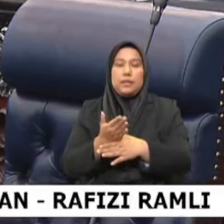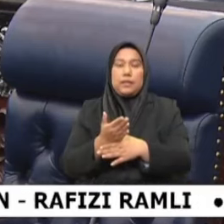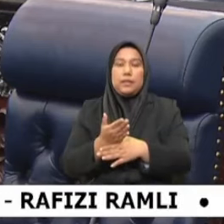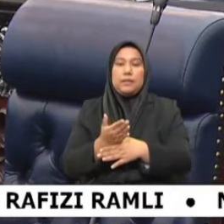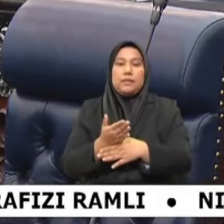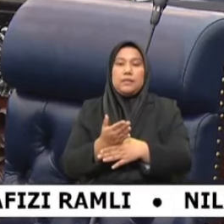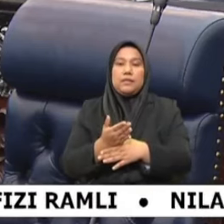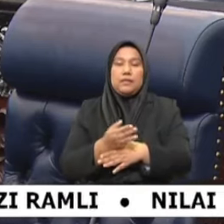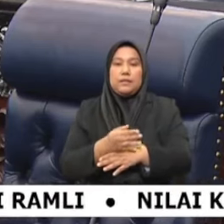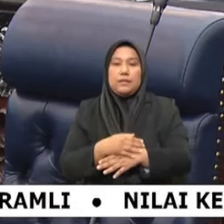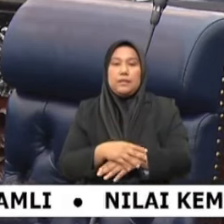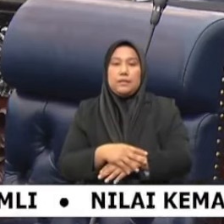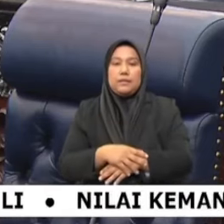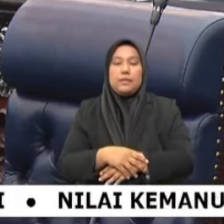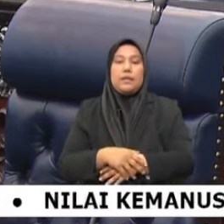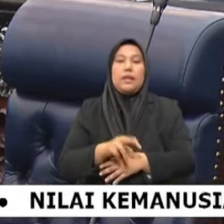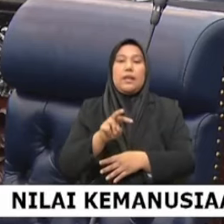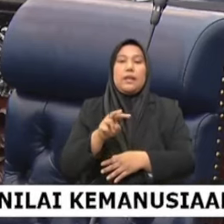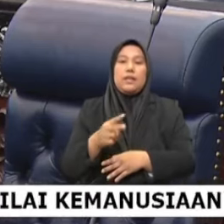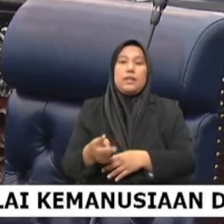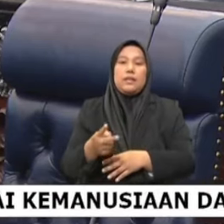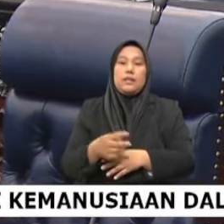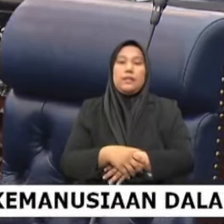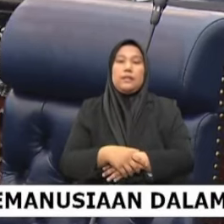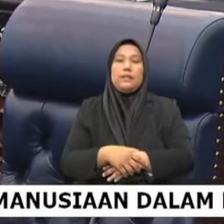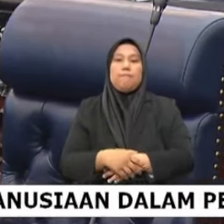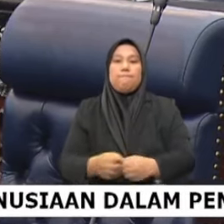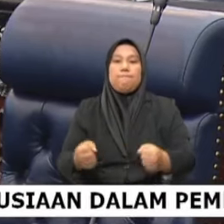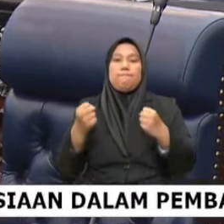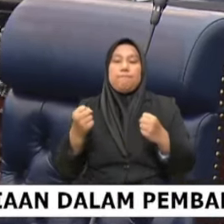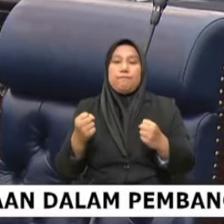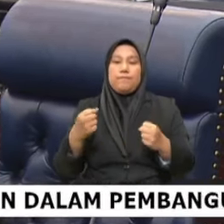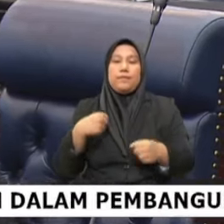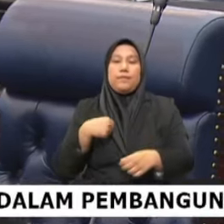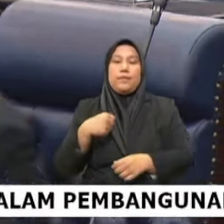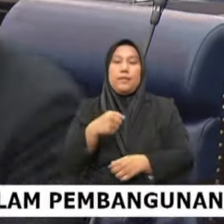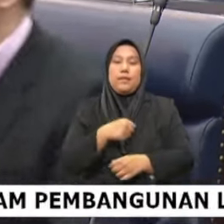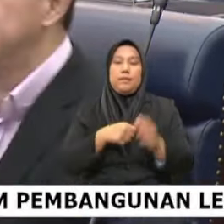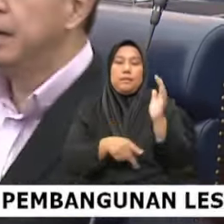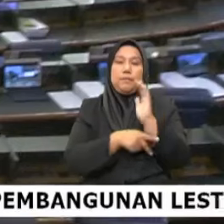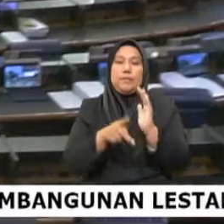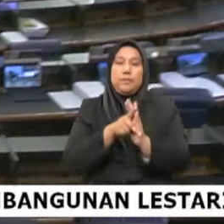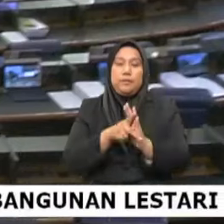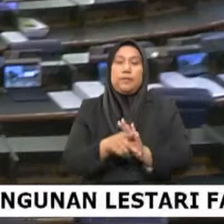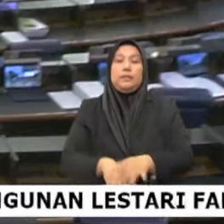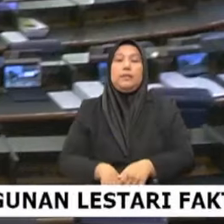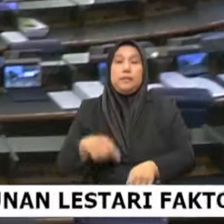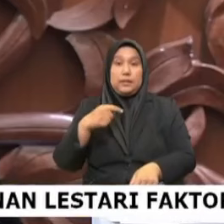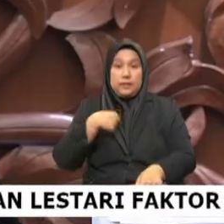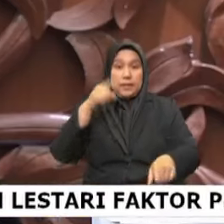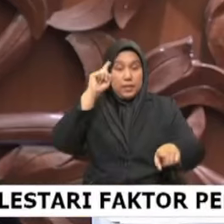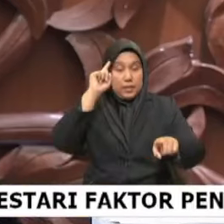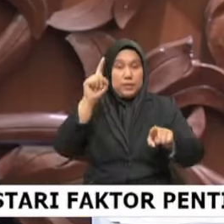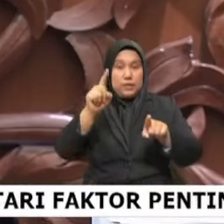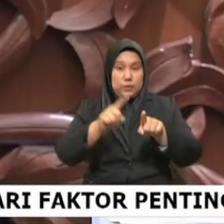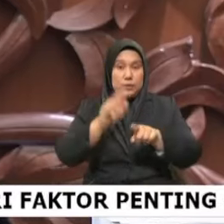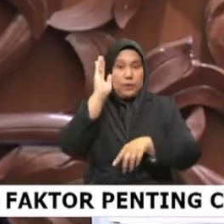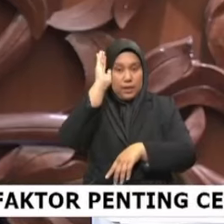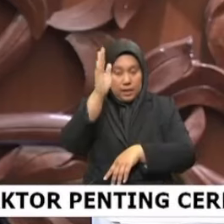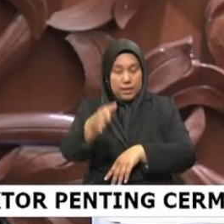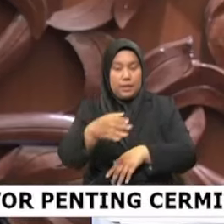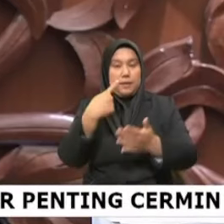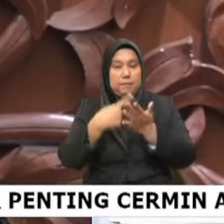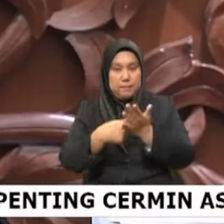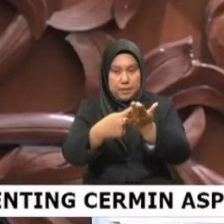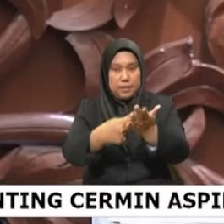kekebalan ahli parlimen dalam ruang parlimen, bangunan parlimen. Sekian, terima kasih. Baik, saya setuju. Saya akan minta bincang